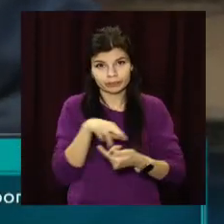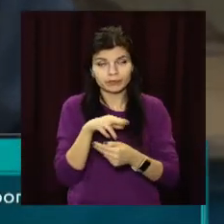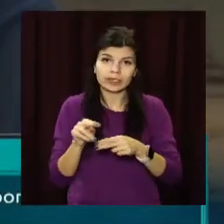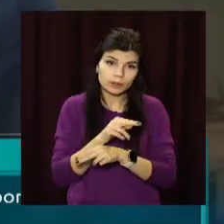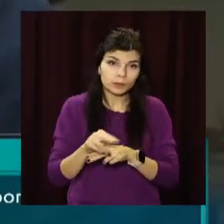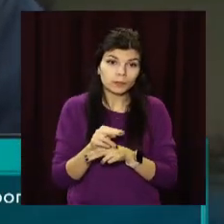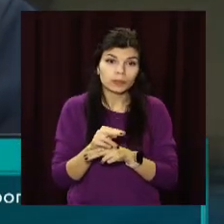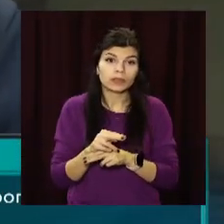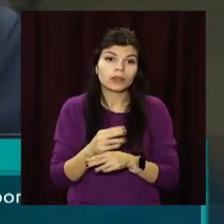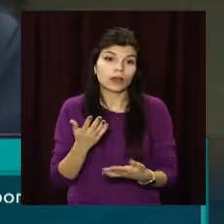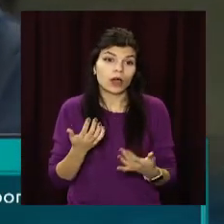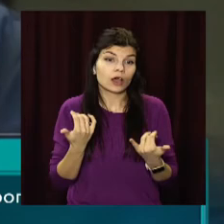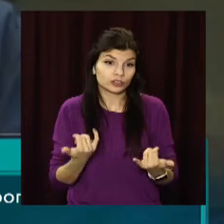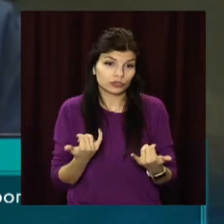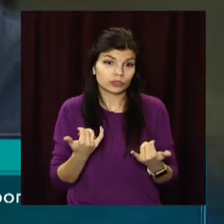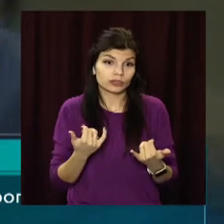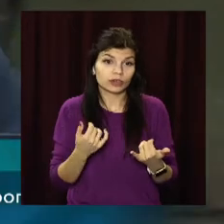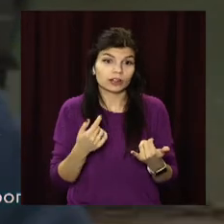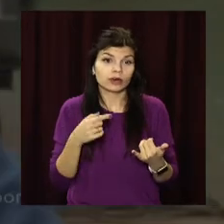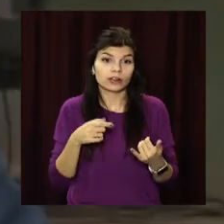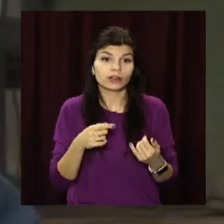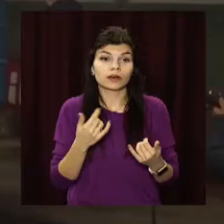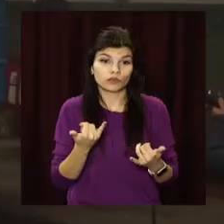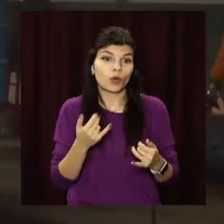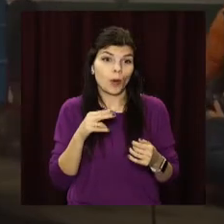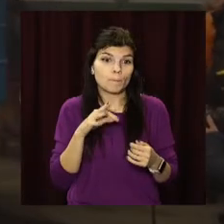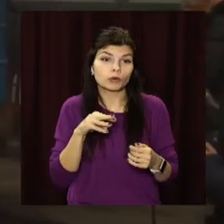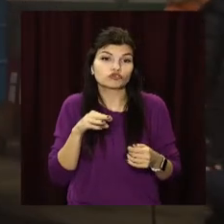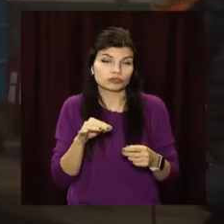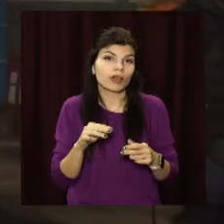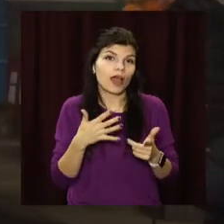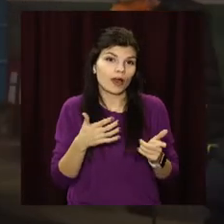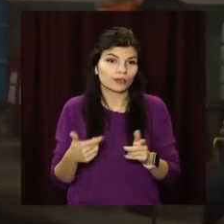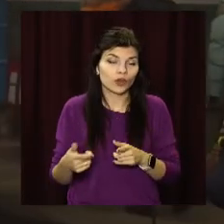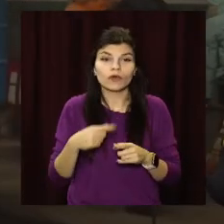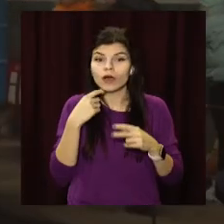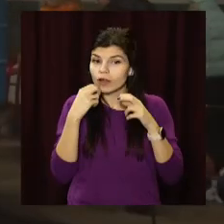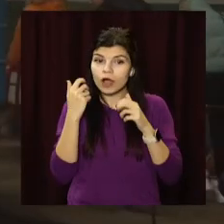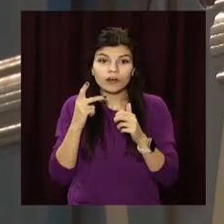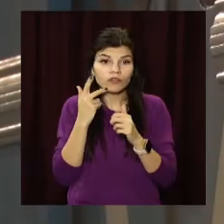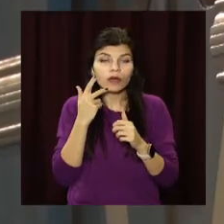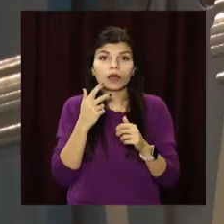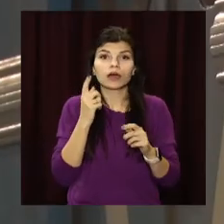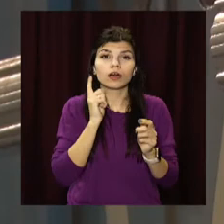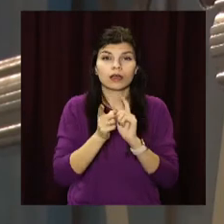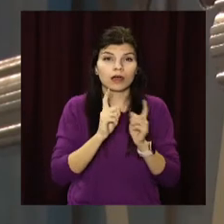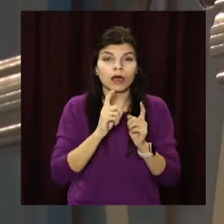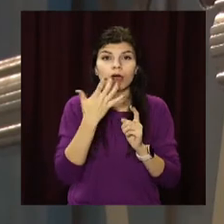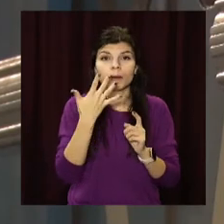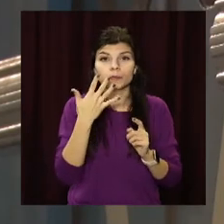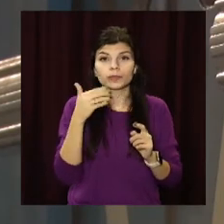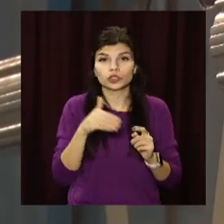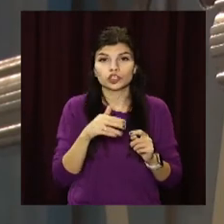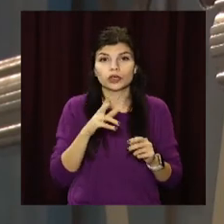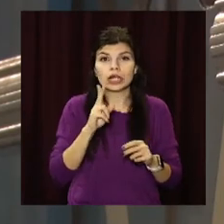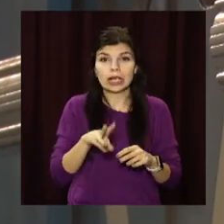ремонтируем. Тобто на даному етапі автосцепка майже вже готова. Крім профілактичного огляду, після кожних 500 тисяч кілометрів пробігу